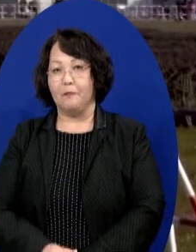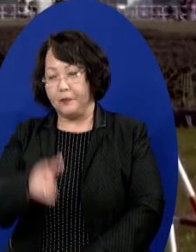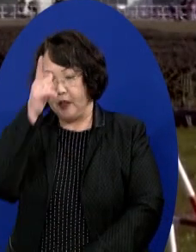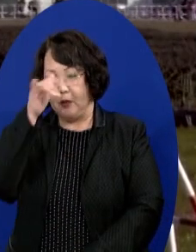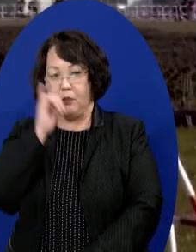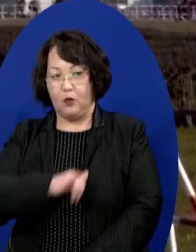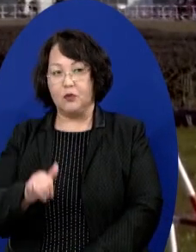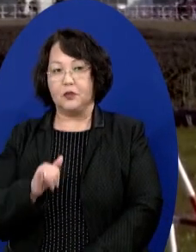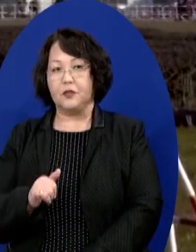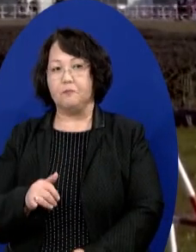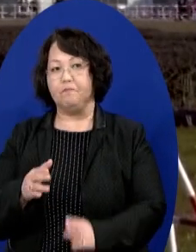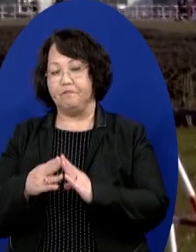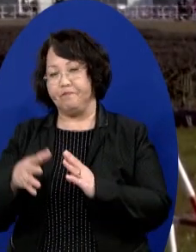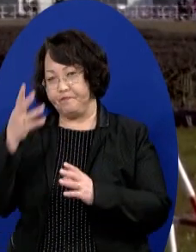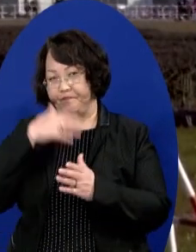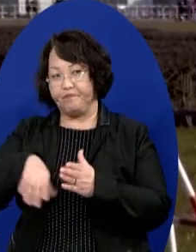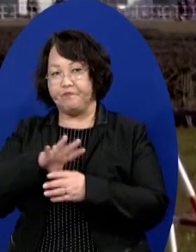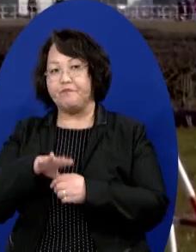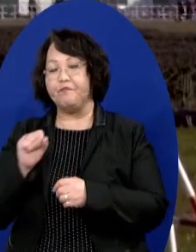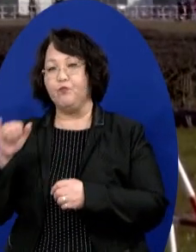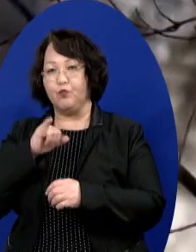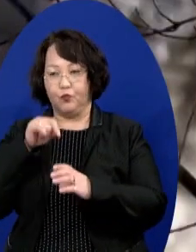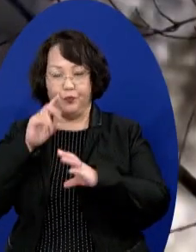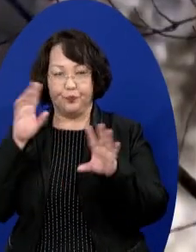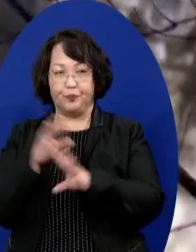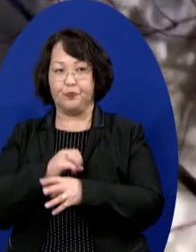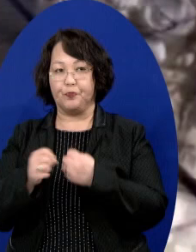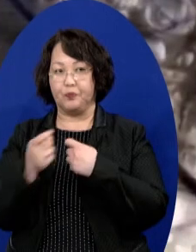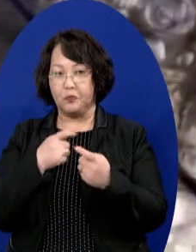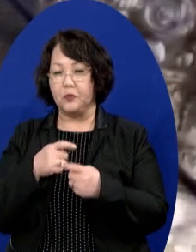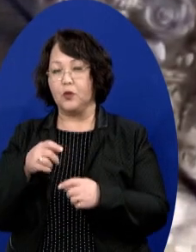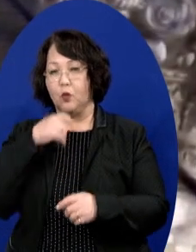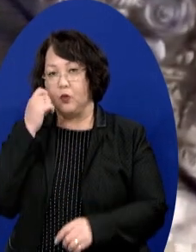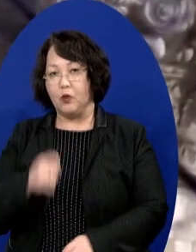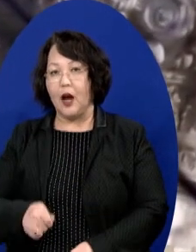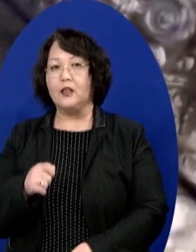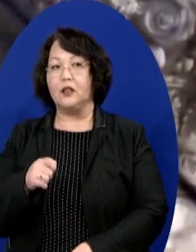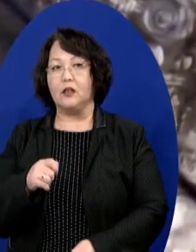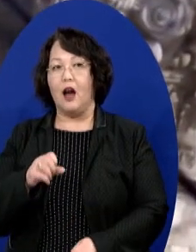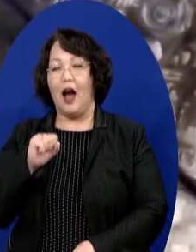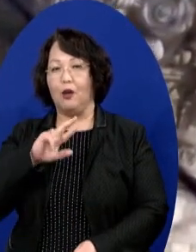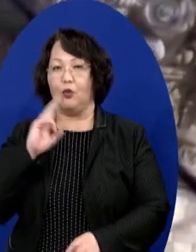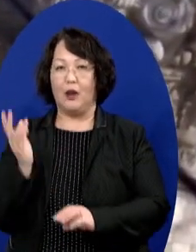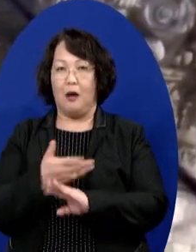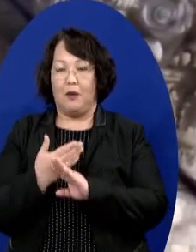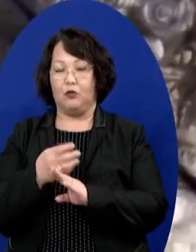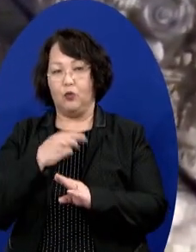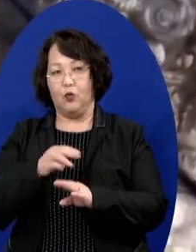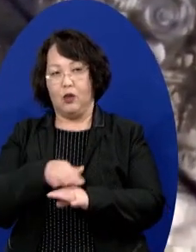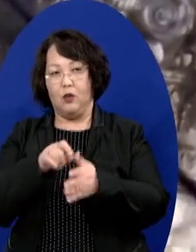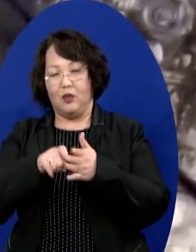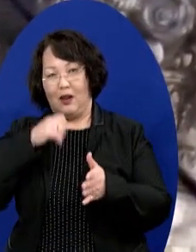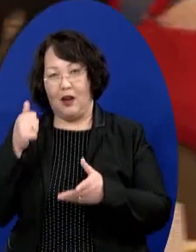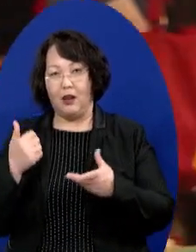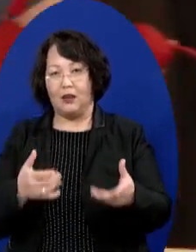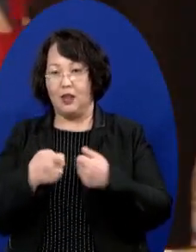Германы Рамштайнд Америкийн нэгдсэн улсын зохион байгуулсан баг хурлын гол зорилго Украины тусгаар тогтнол аюулгүй байдлыг урт хугацаанд хангах, дайн